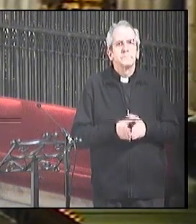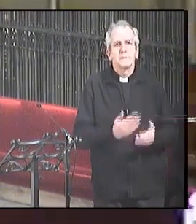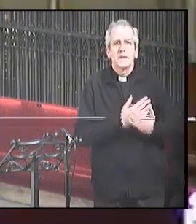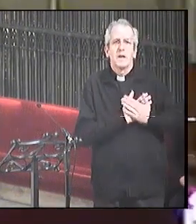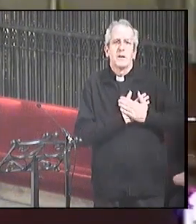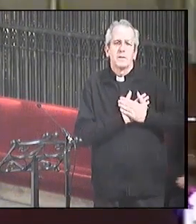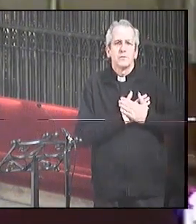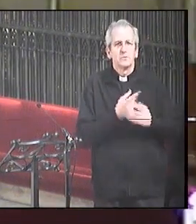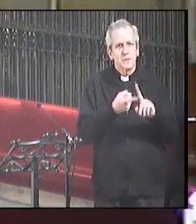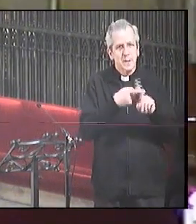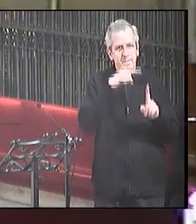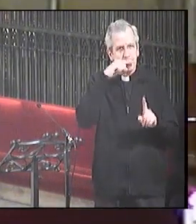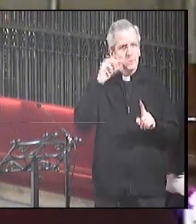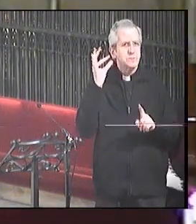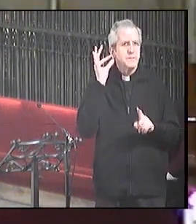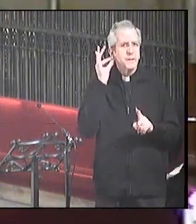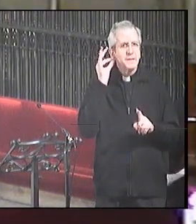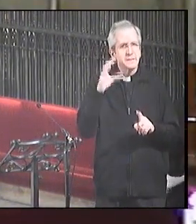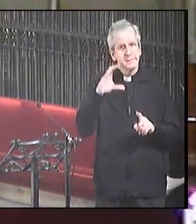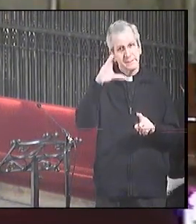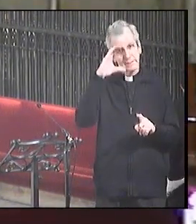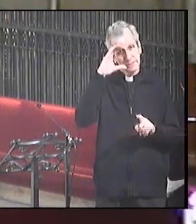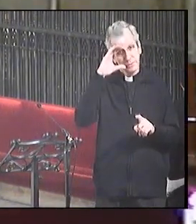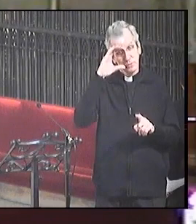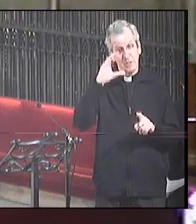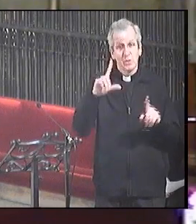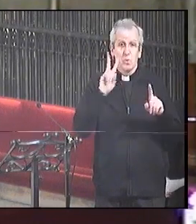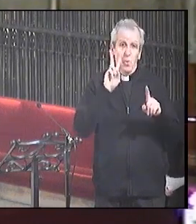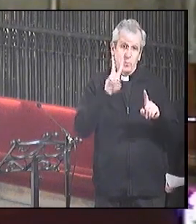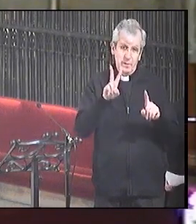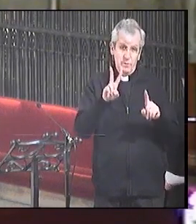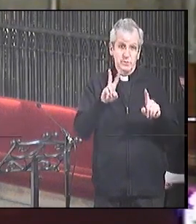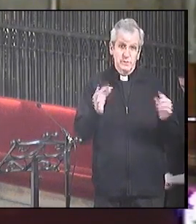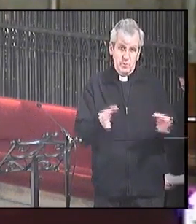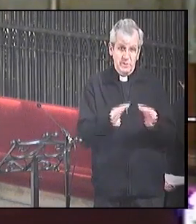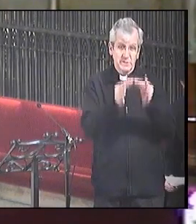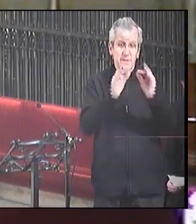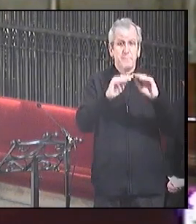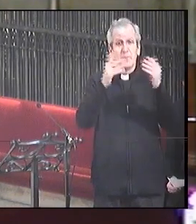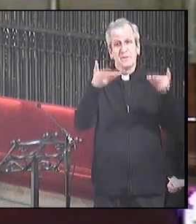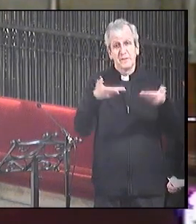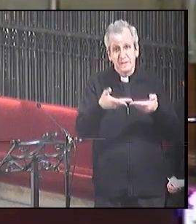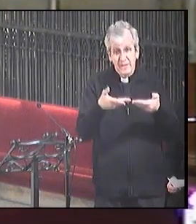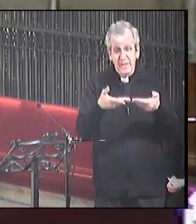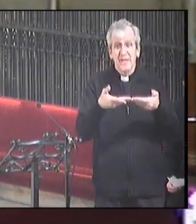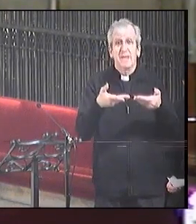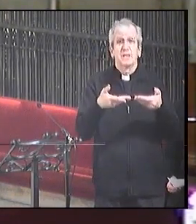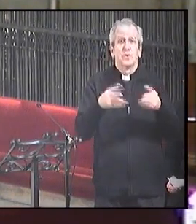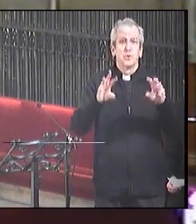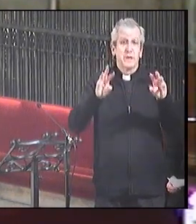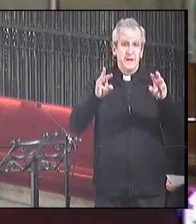Benvolguts germans i germanes que seguiu aquesta Eucaristia a través d'internet, a través de Radio